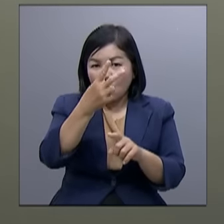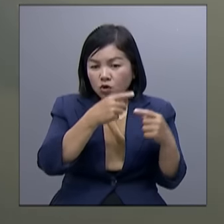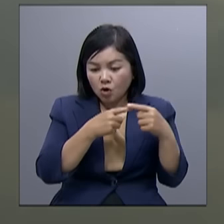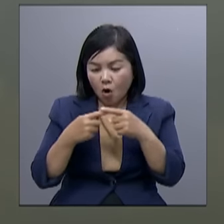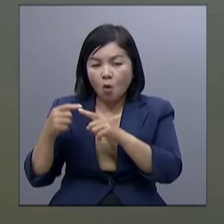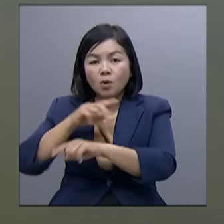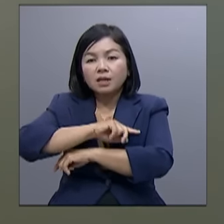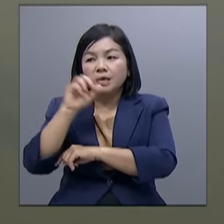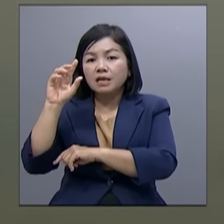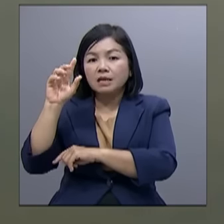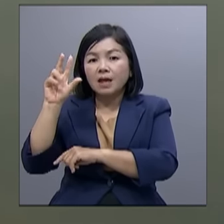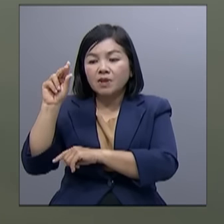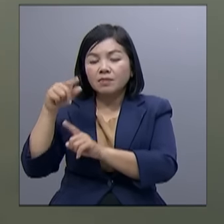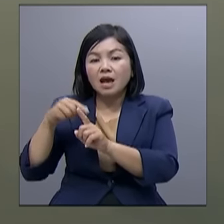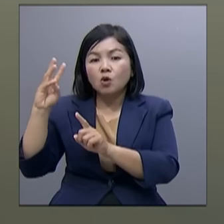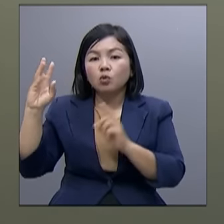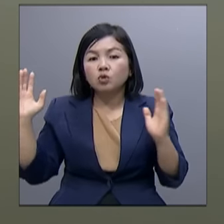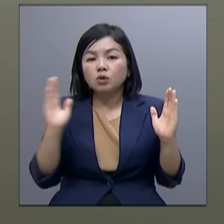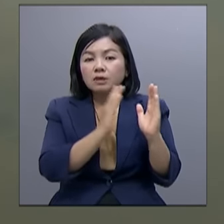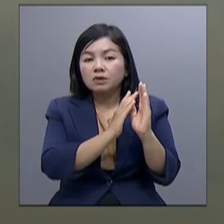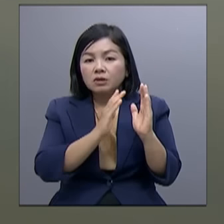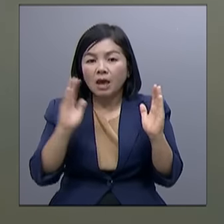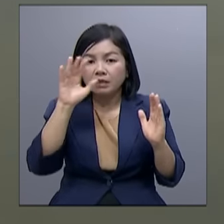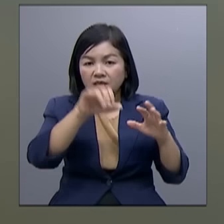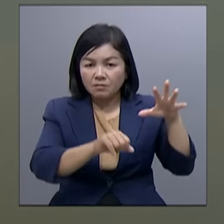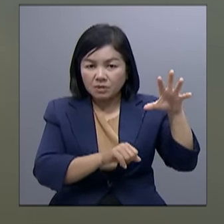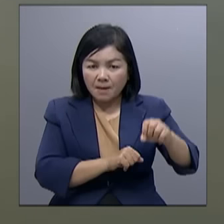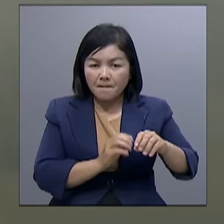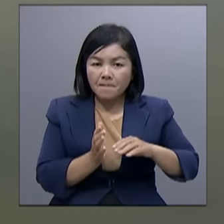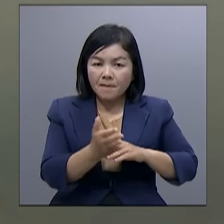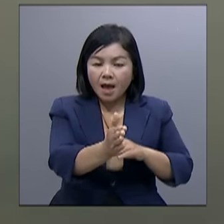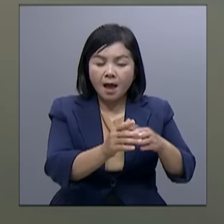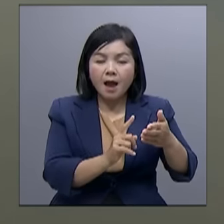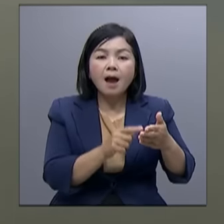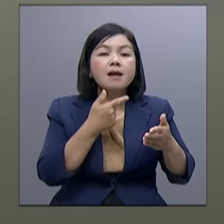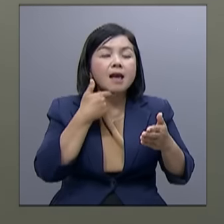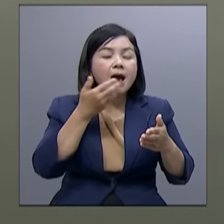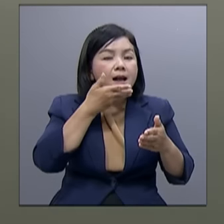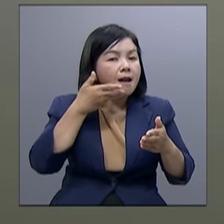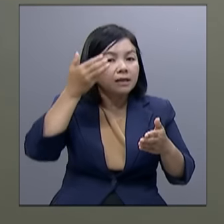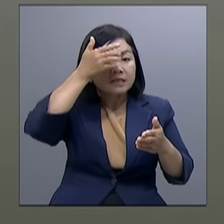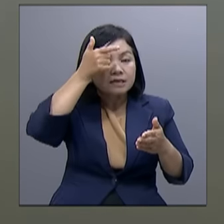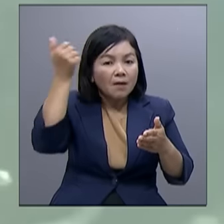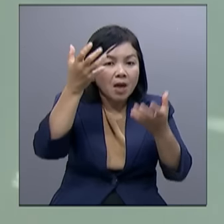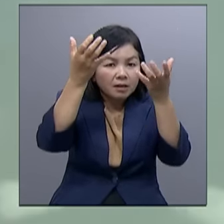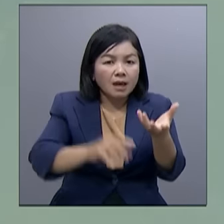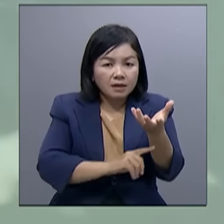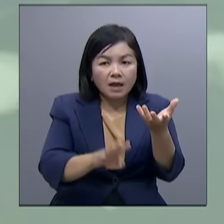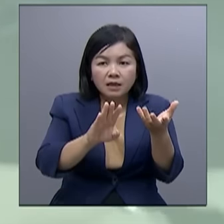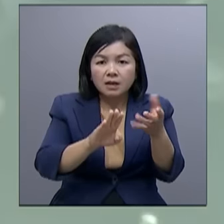30มิถุนายนที่ผ่านมานะครับจังหวัดสมุทรสาครสามารถจับปลาหมอคางดำได้น้ำหนักรวมนะครับประมาณ